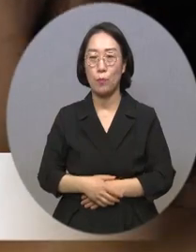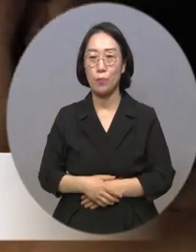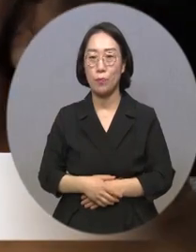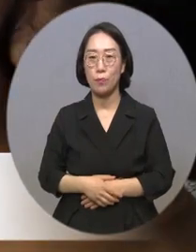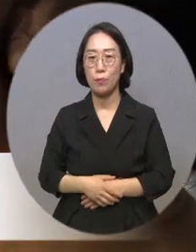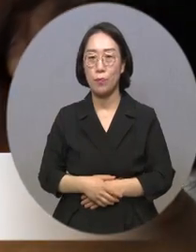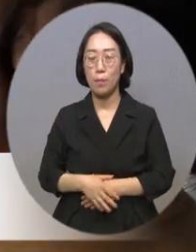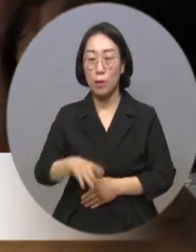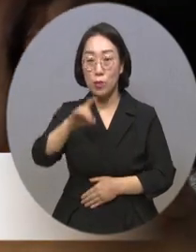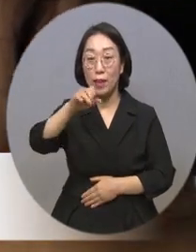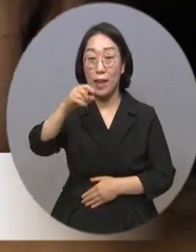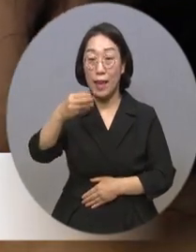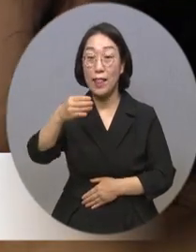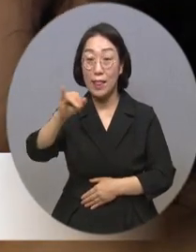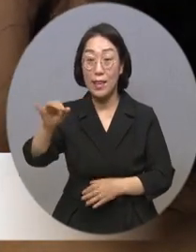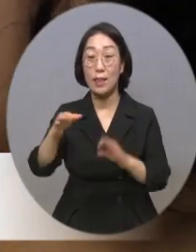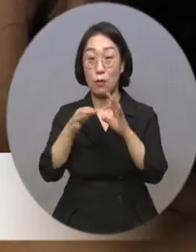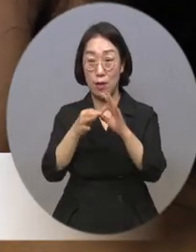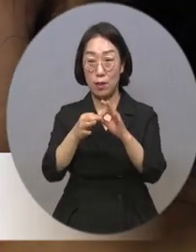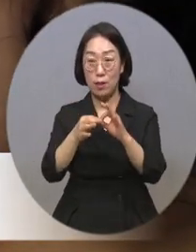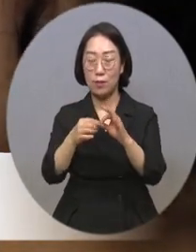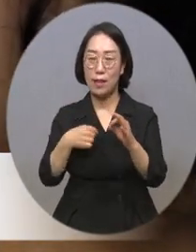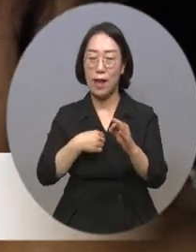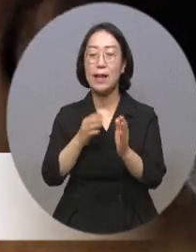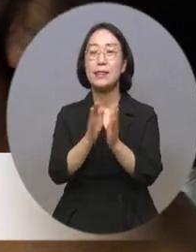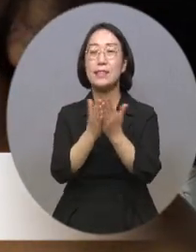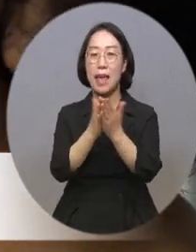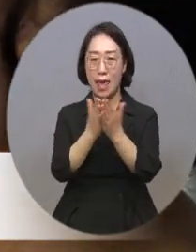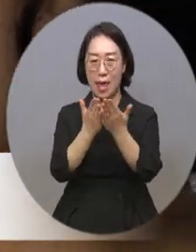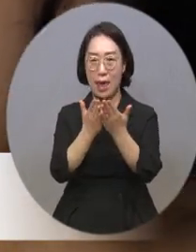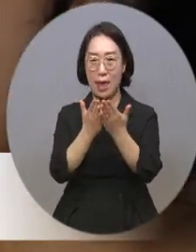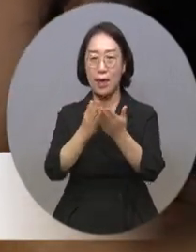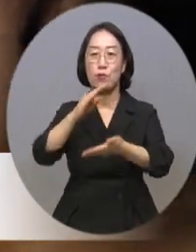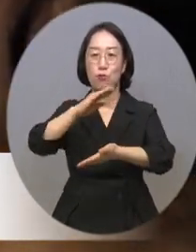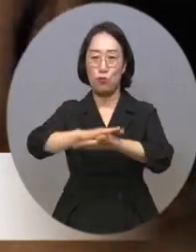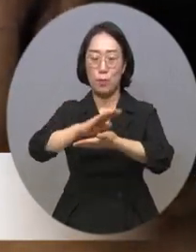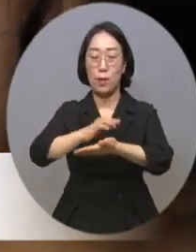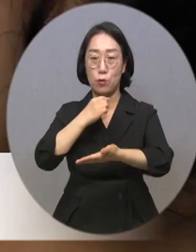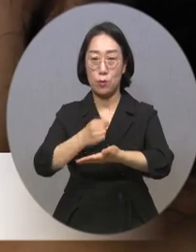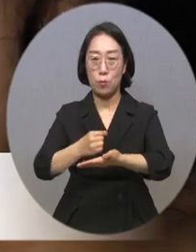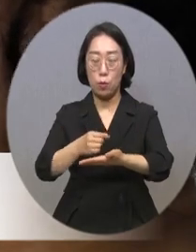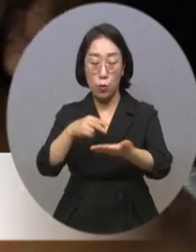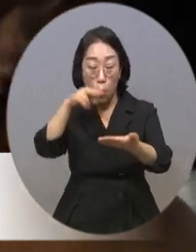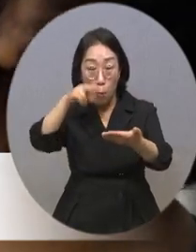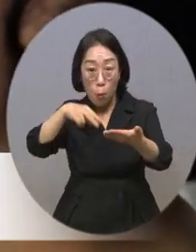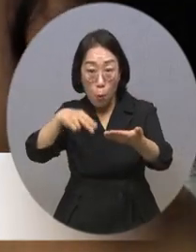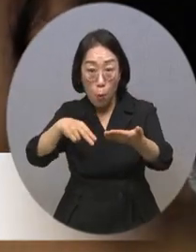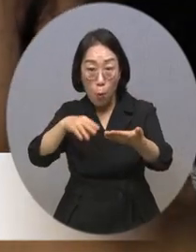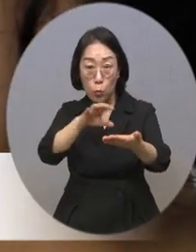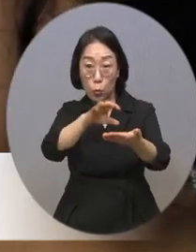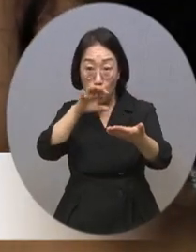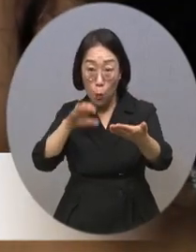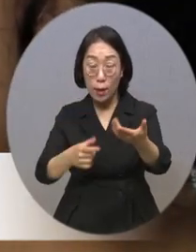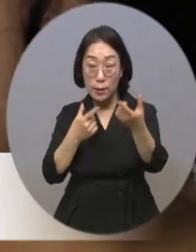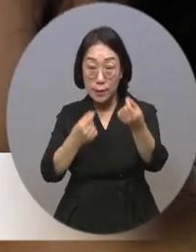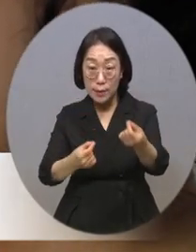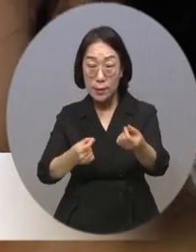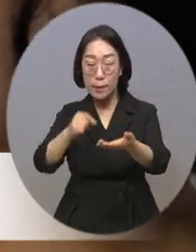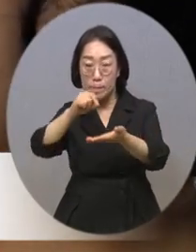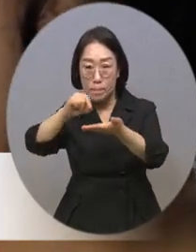지금 먼저 켈리에 대해서는 책을 하나 교본을 만들어서 누구든지 따라서 쓸 수 있는